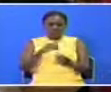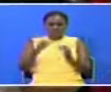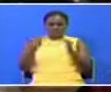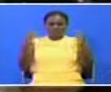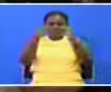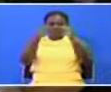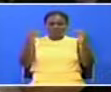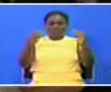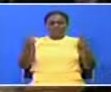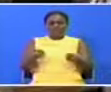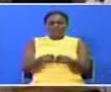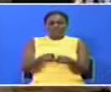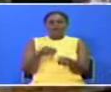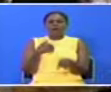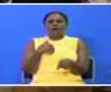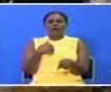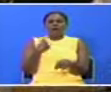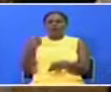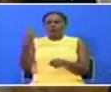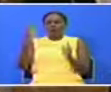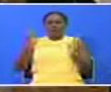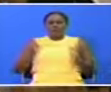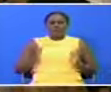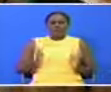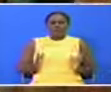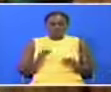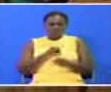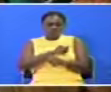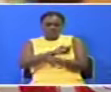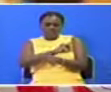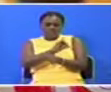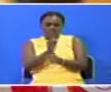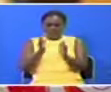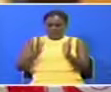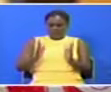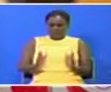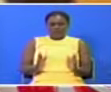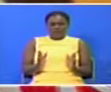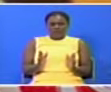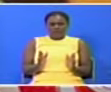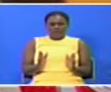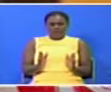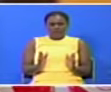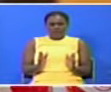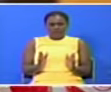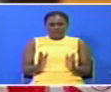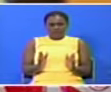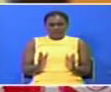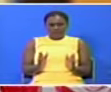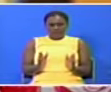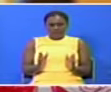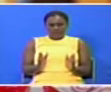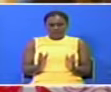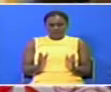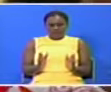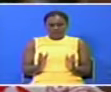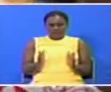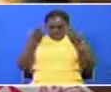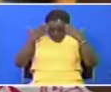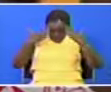fly pia kuwa mmoja wa madesigner ambao wanavisha au wanafanya Stara Fashion Week mavazi ya